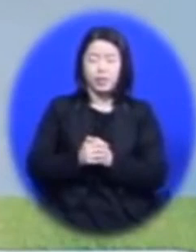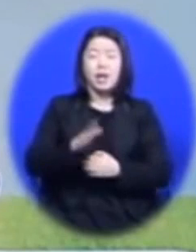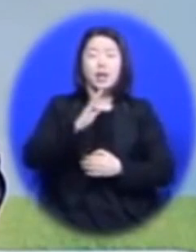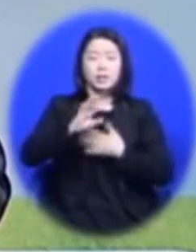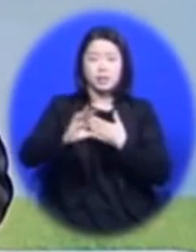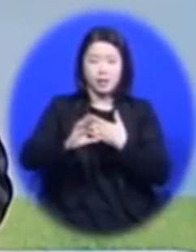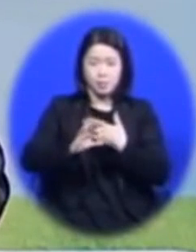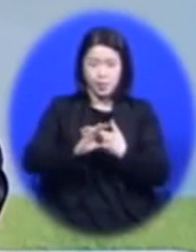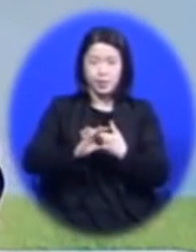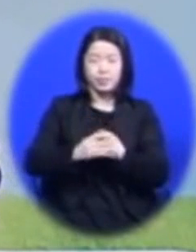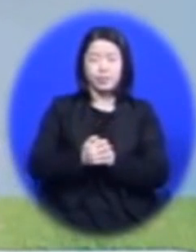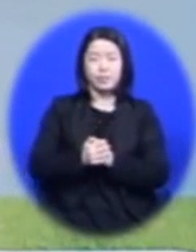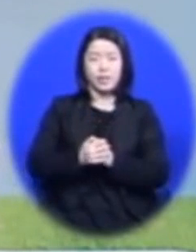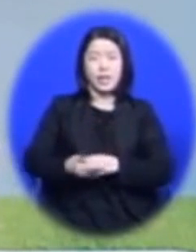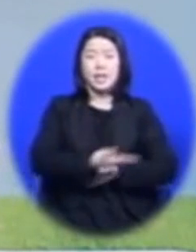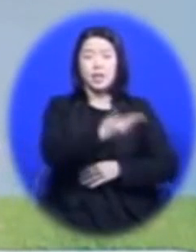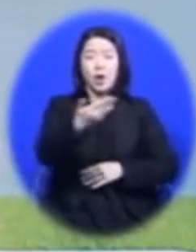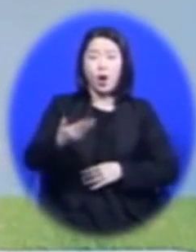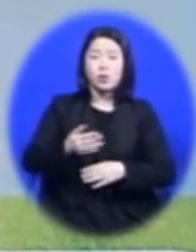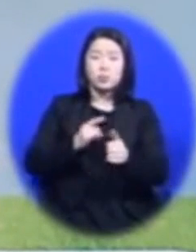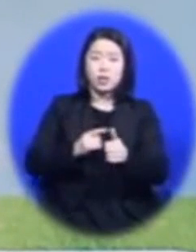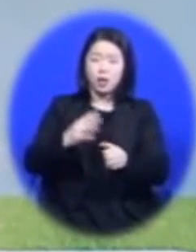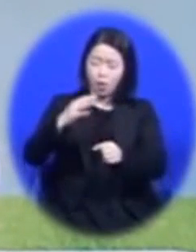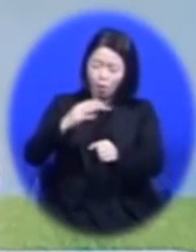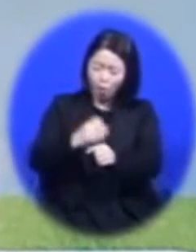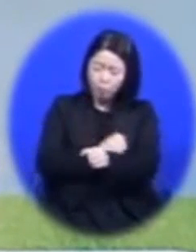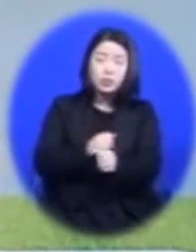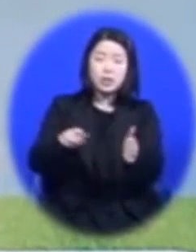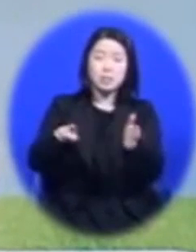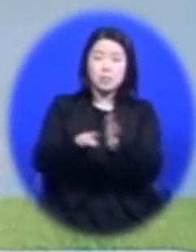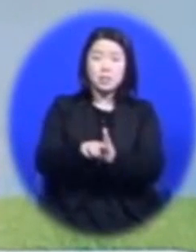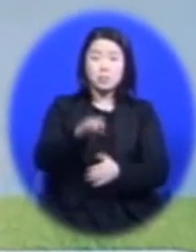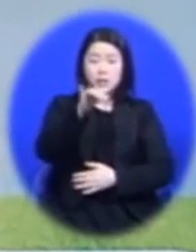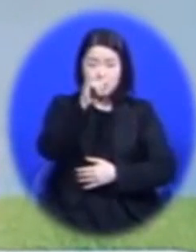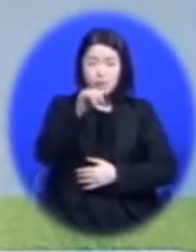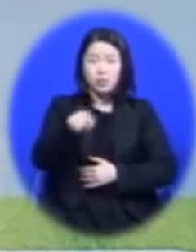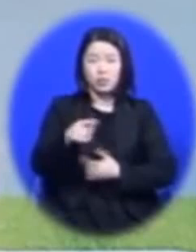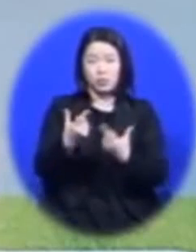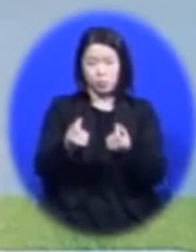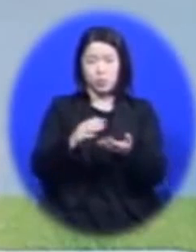그렇다면 여러분에게는 엄청난 믿음이 있는 거예요.